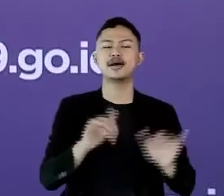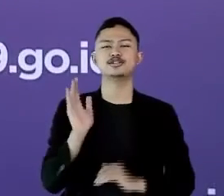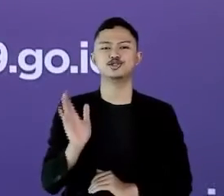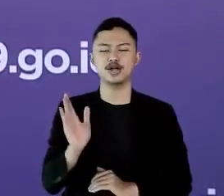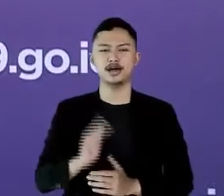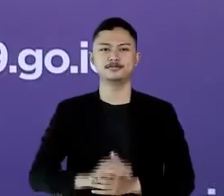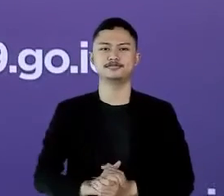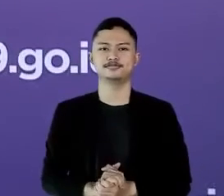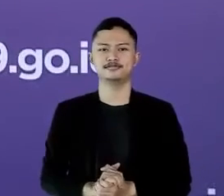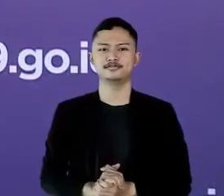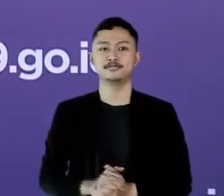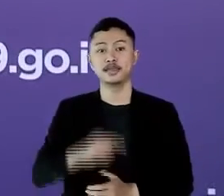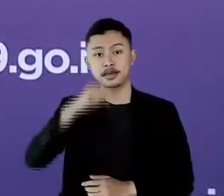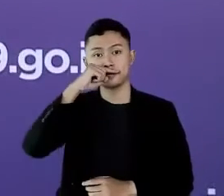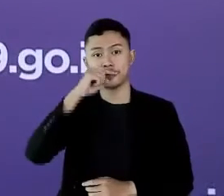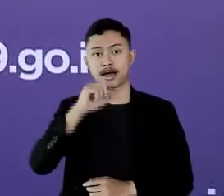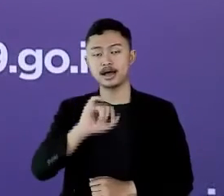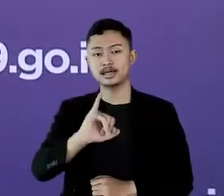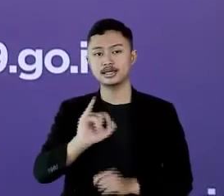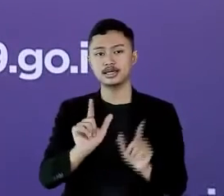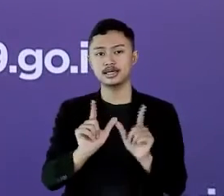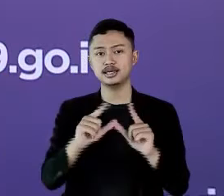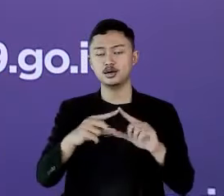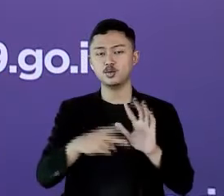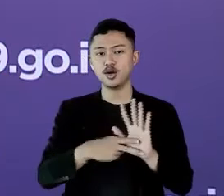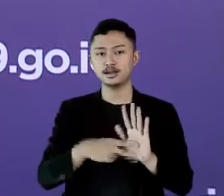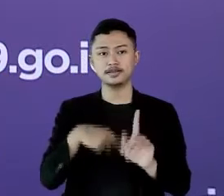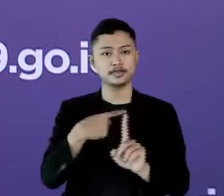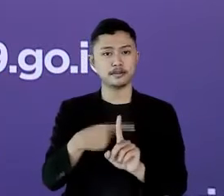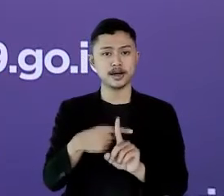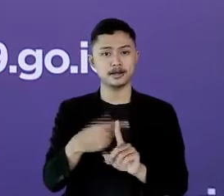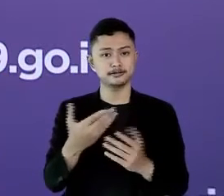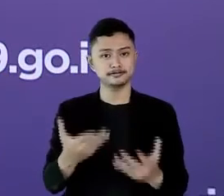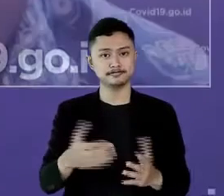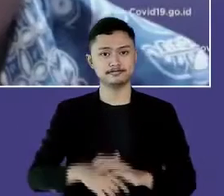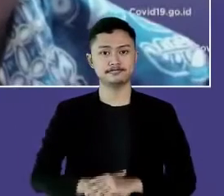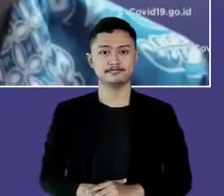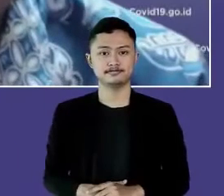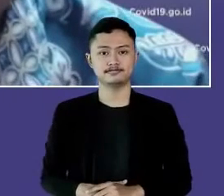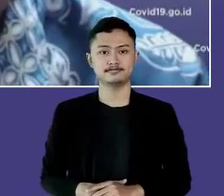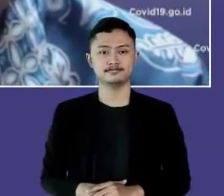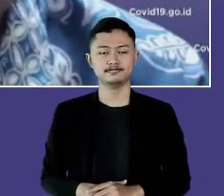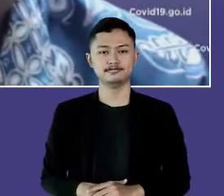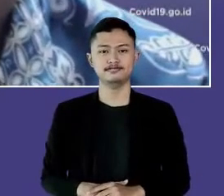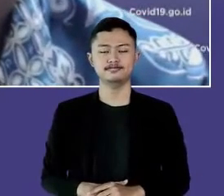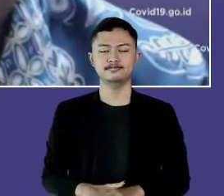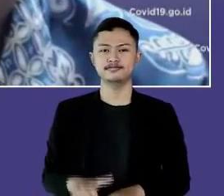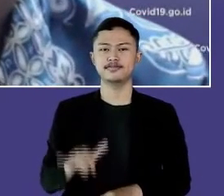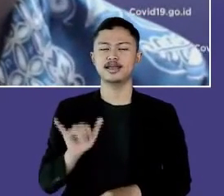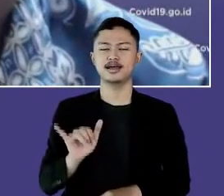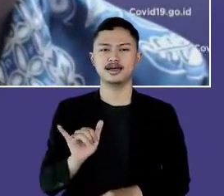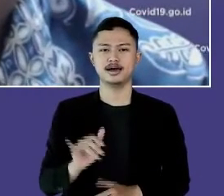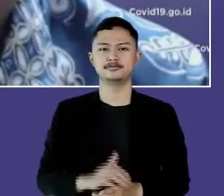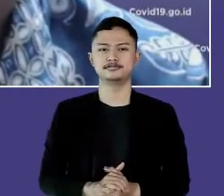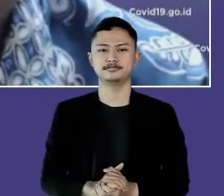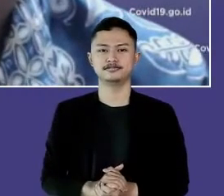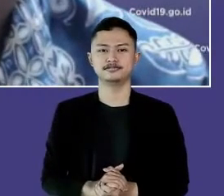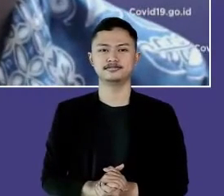Terima kasih Pak Diki. Saya ke Pak Iwan. Pak Iwan, ada tambahan yang Anda ingin sampaikan? Ya, jadi